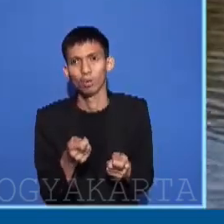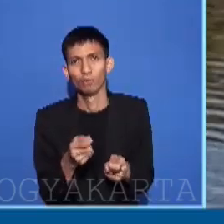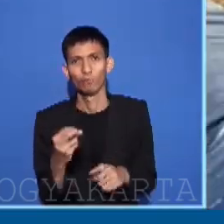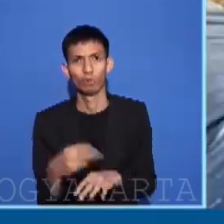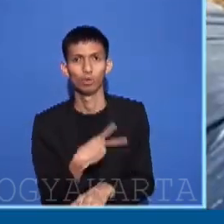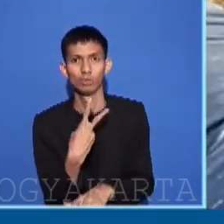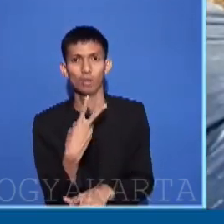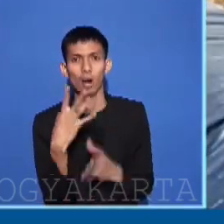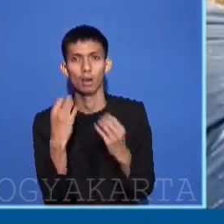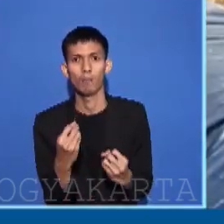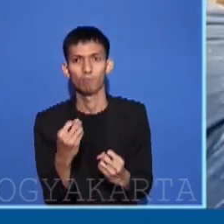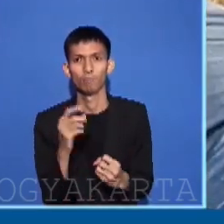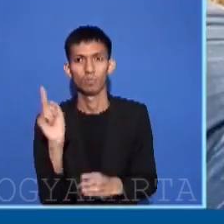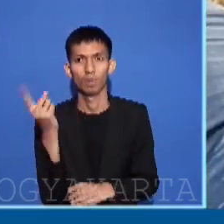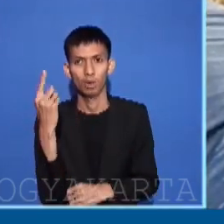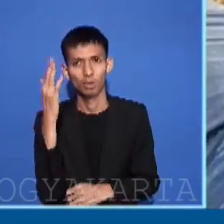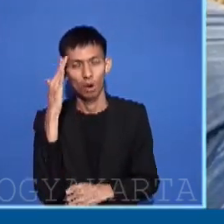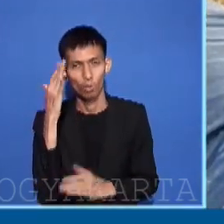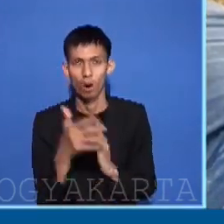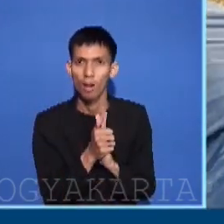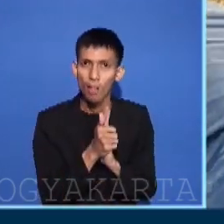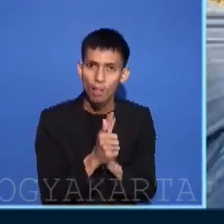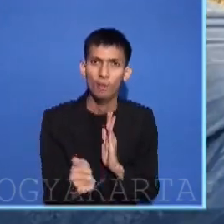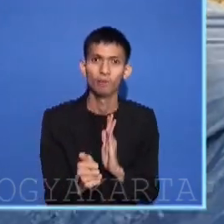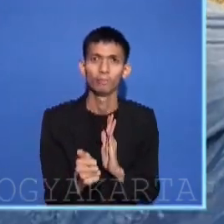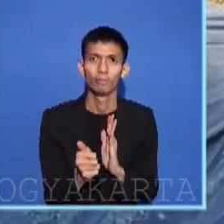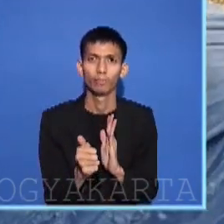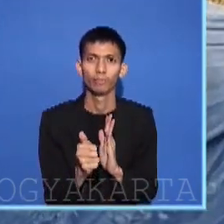pamarentah utawi pihak ingkang kawugan paring pambiyantu anggenipun ngadepi perkawis menika.